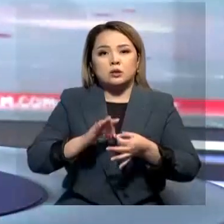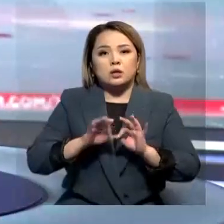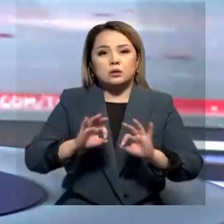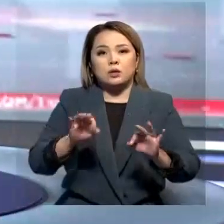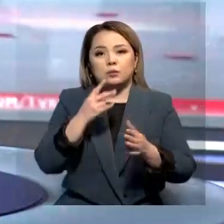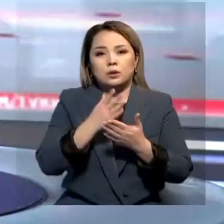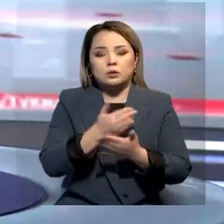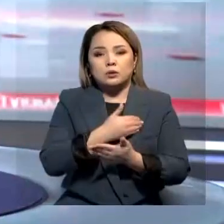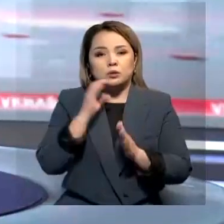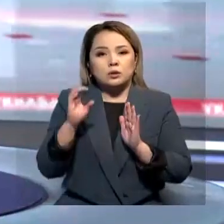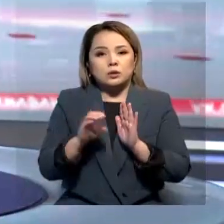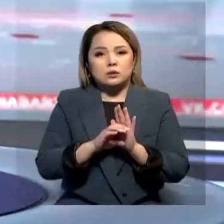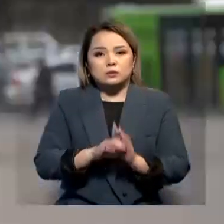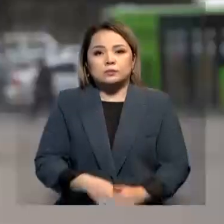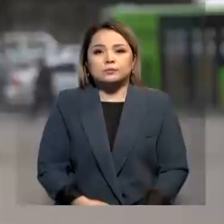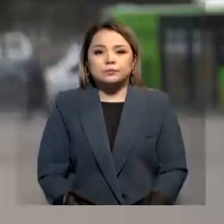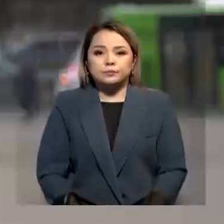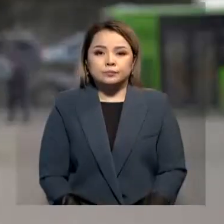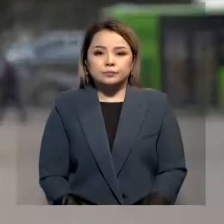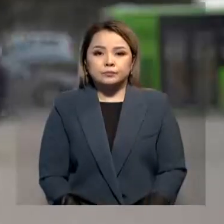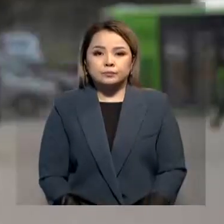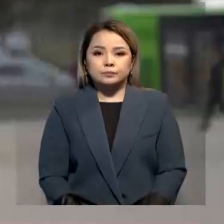Рауан Мыңбаевты тыңдайық.